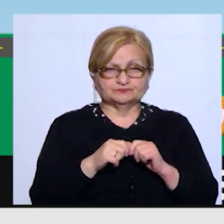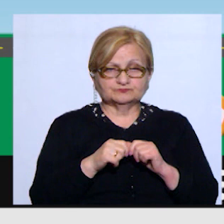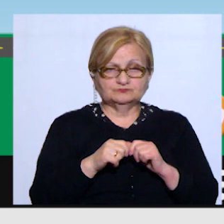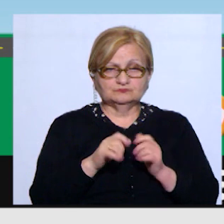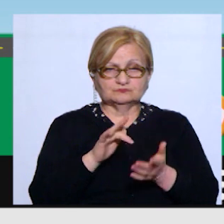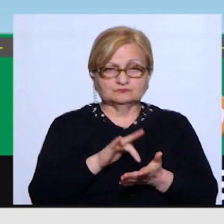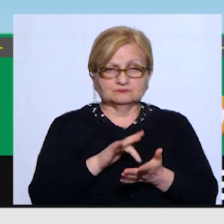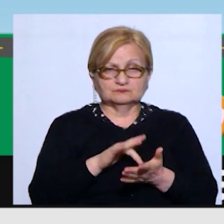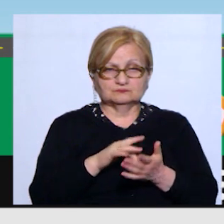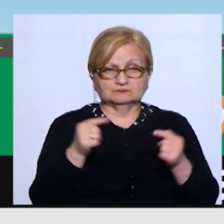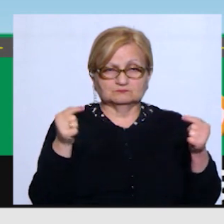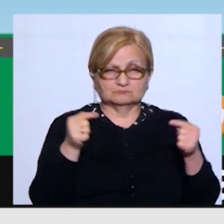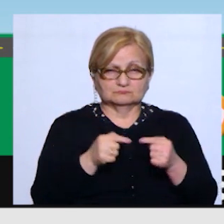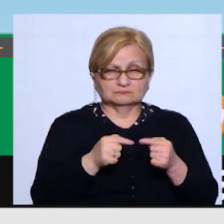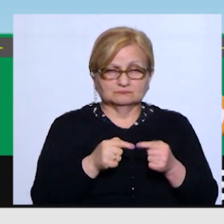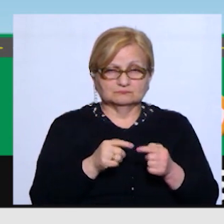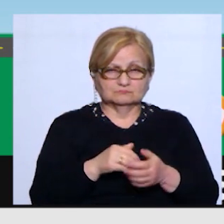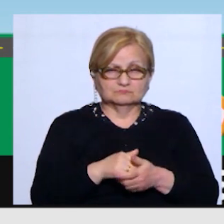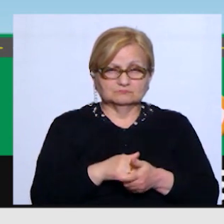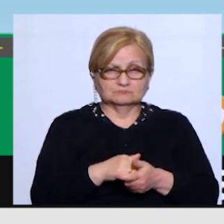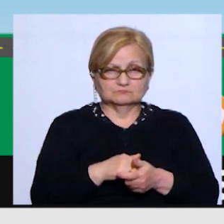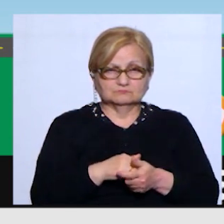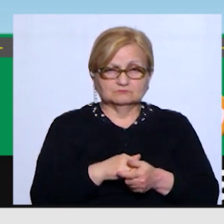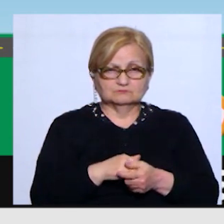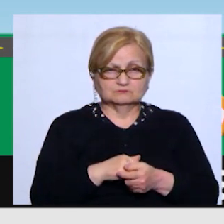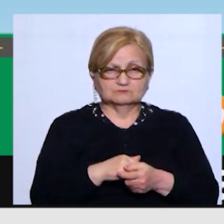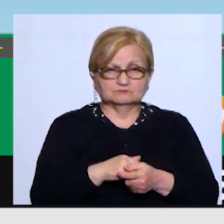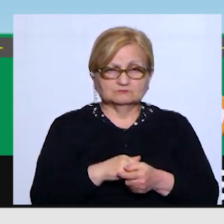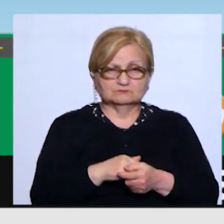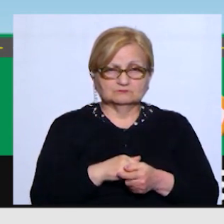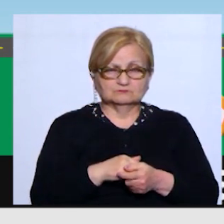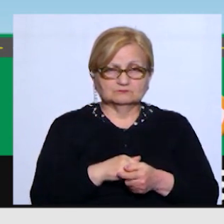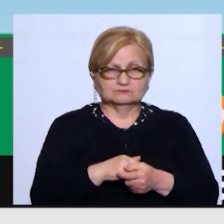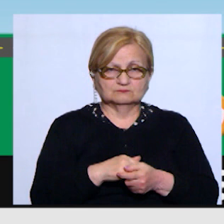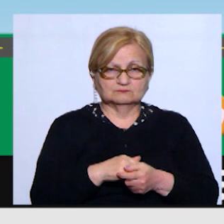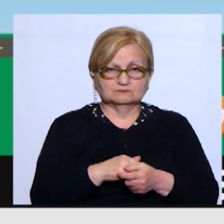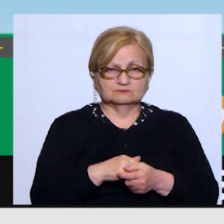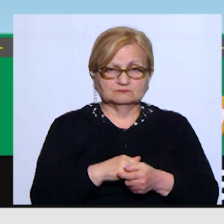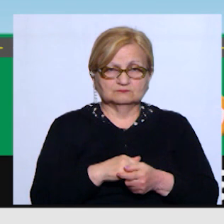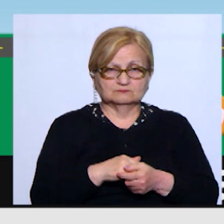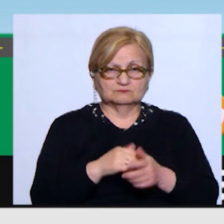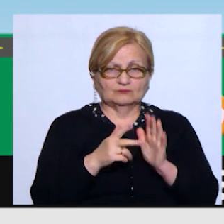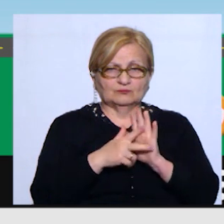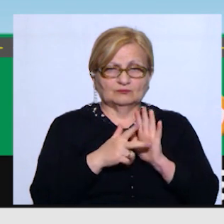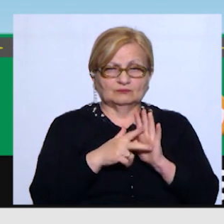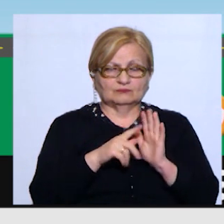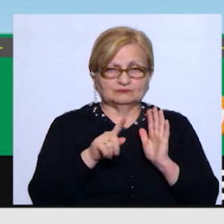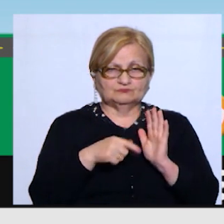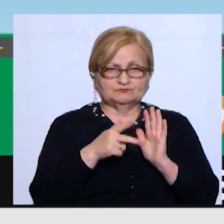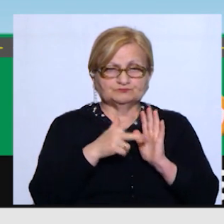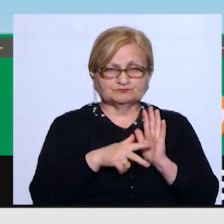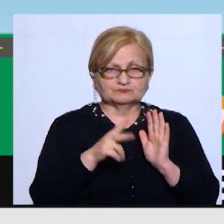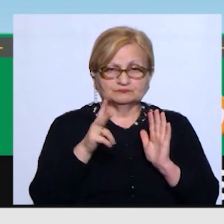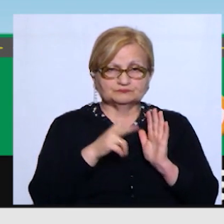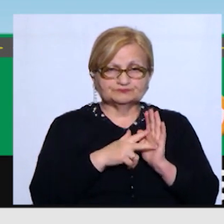შუა წერტილის შესაბამის წერტილამდე. აი ესე ნახეთ. 8.88, ანუ